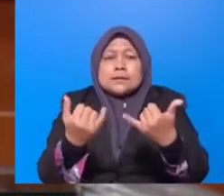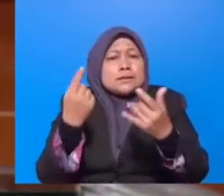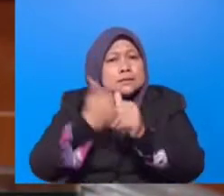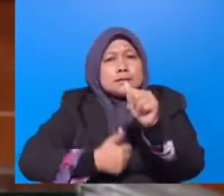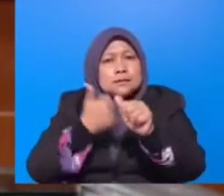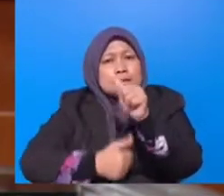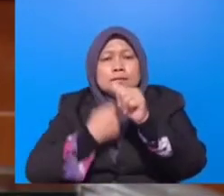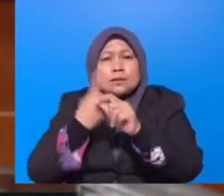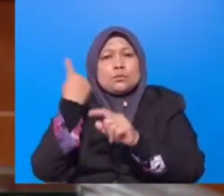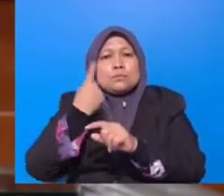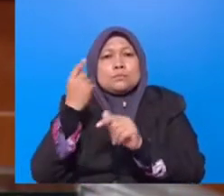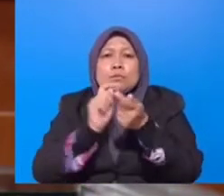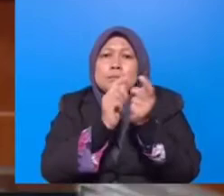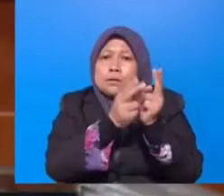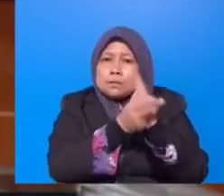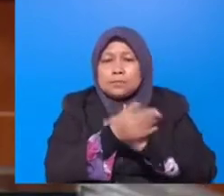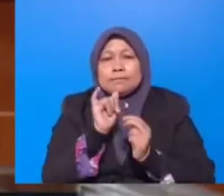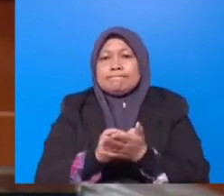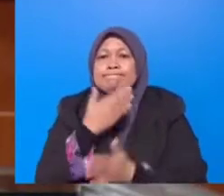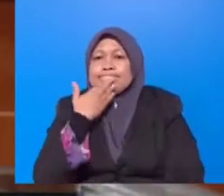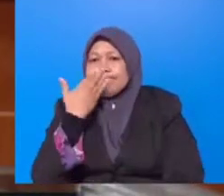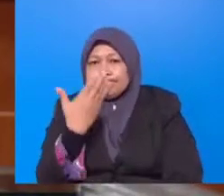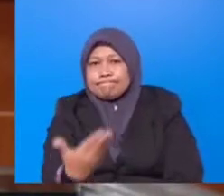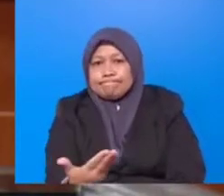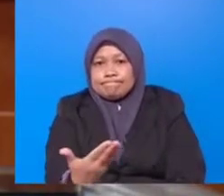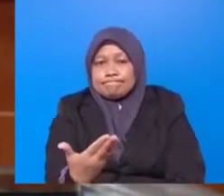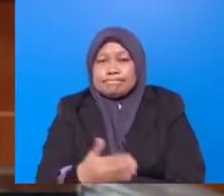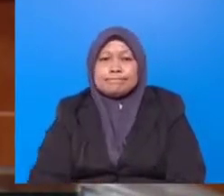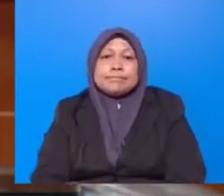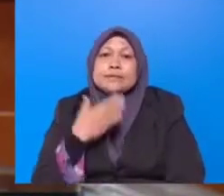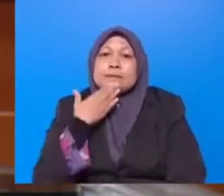senantiasa berubah ini ya sekian terima kasih semoga sih Edward